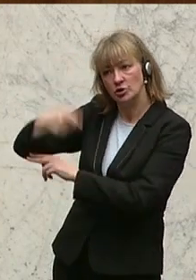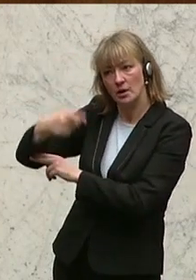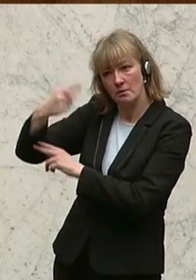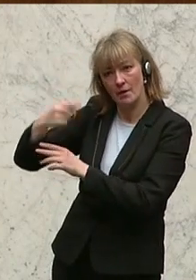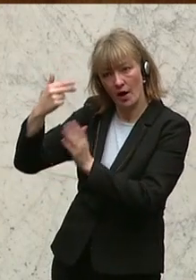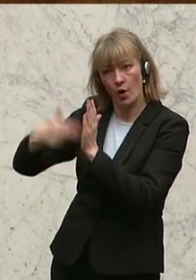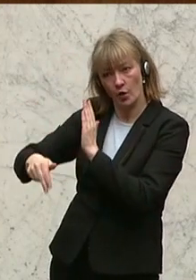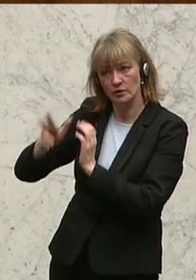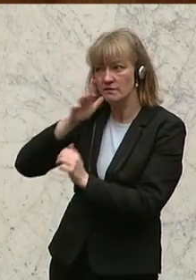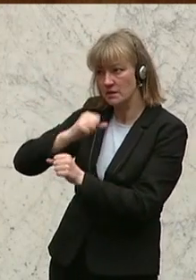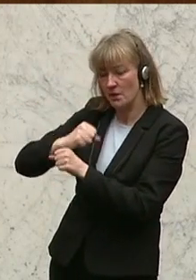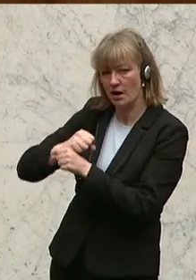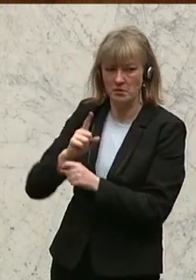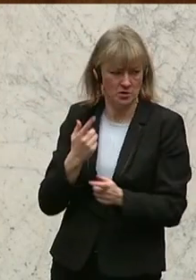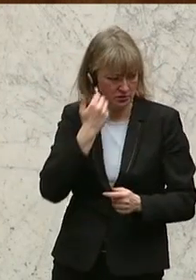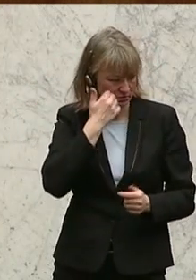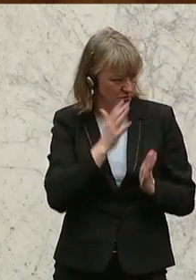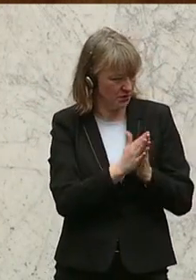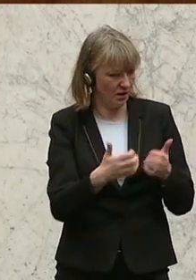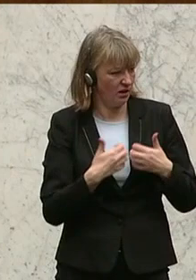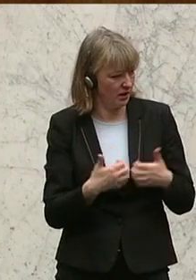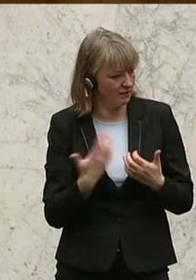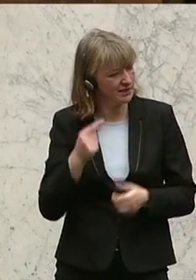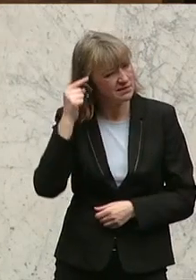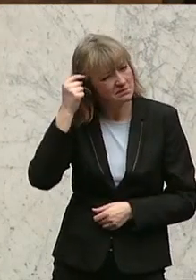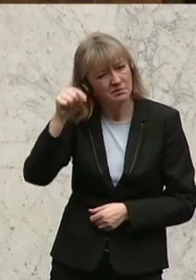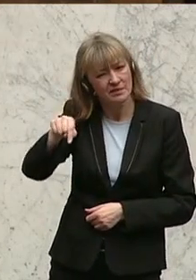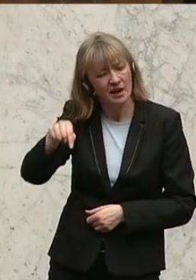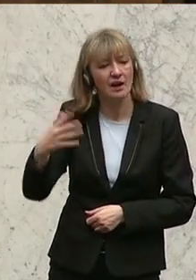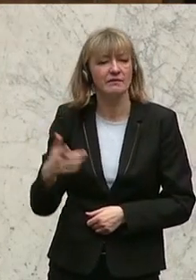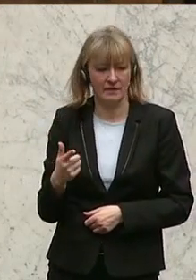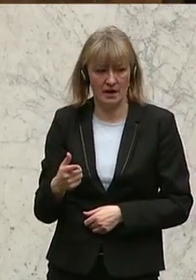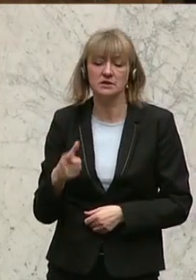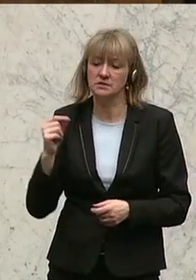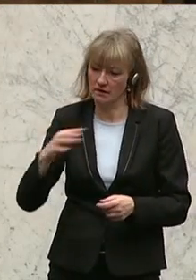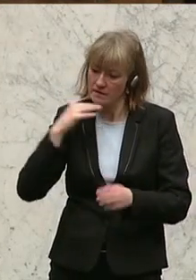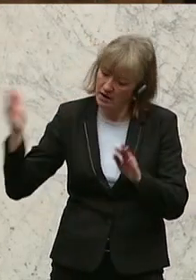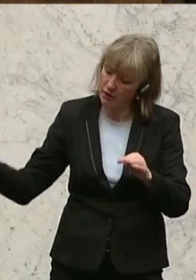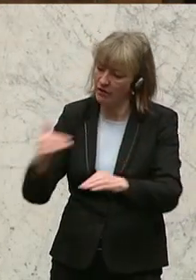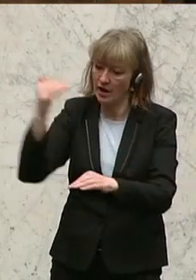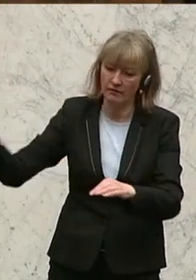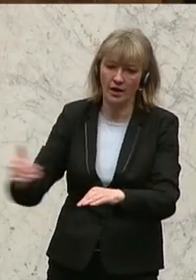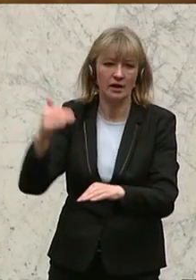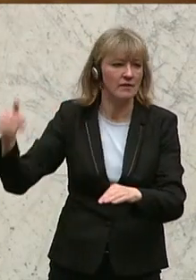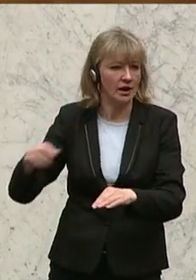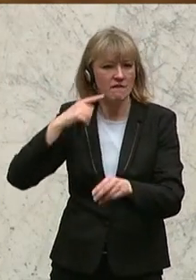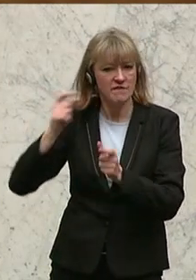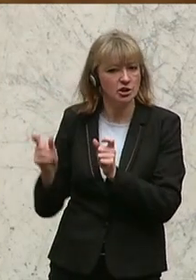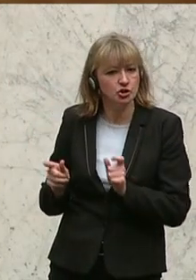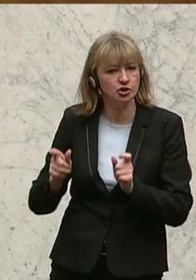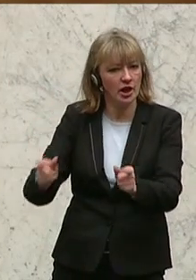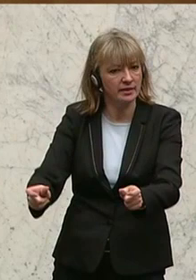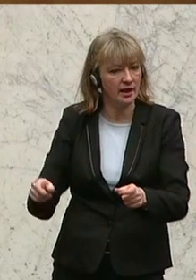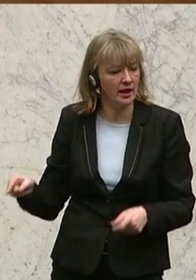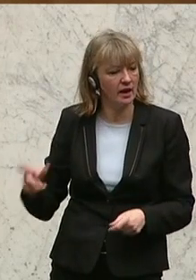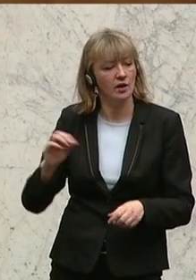wird, das müssen Sie mir auch noch mal erklären. Denn um was es wirklich geht, ist die hohe Durchfahrt, die wollen wir auf die Schiene bringen. Das wird mit der deutschen